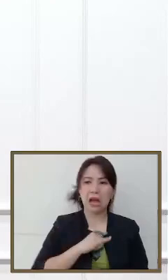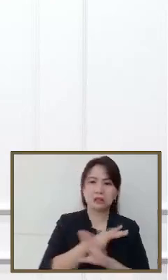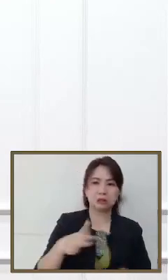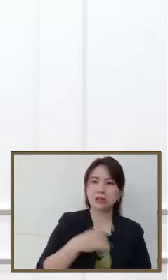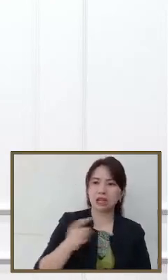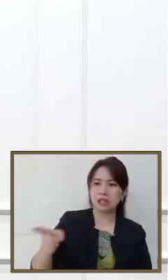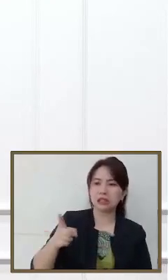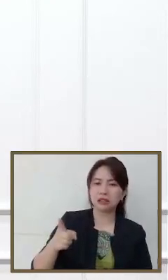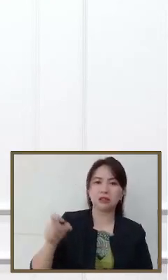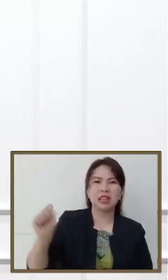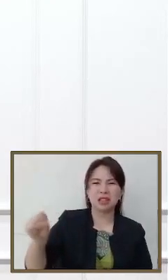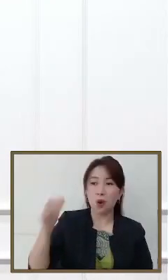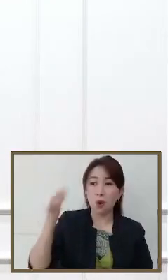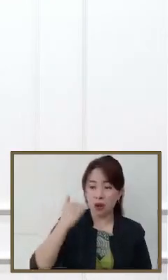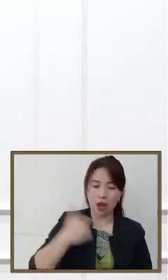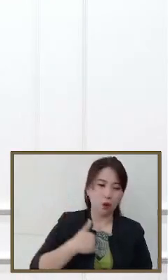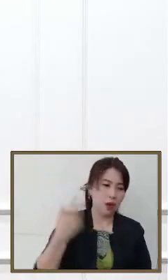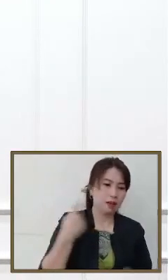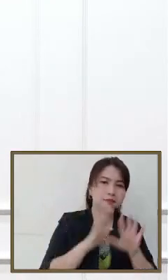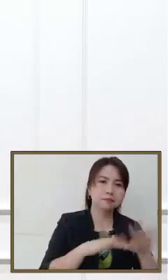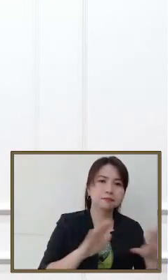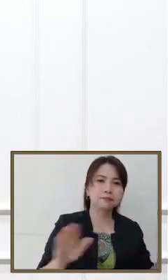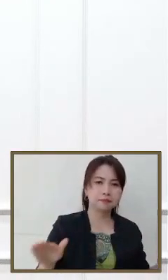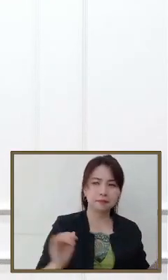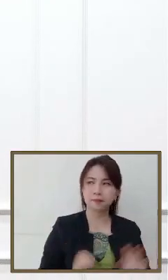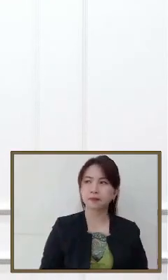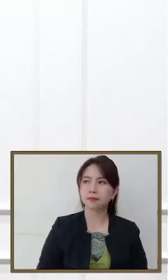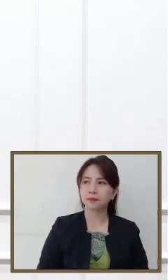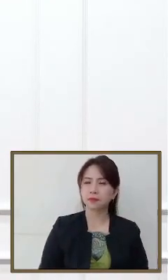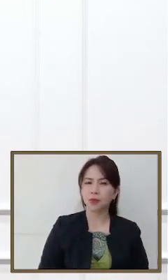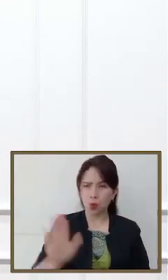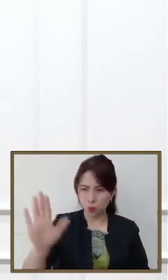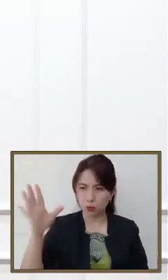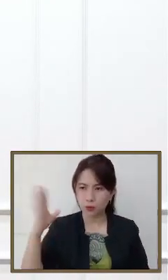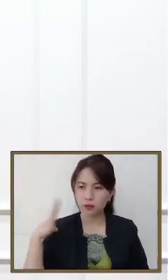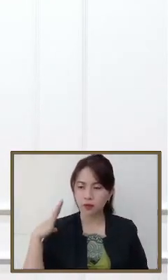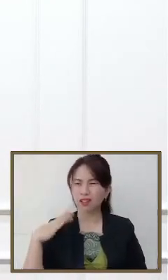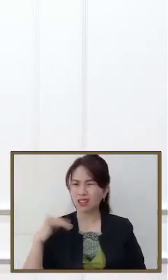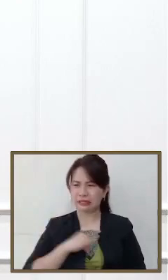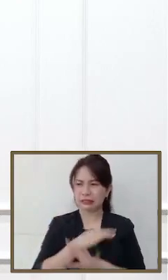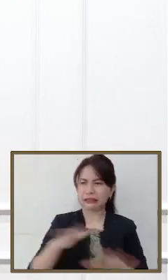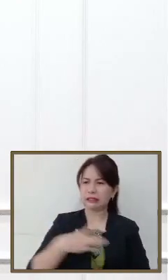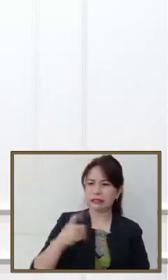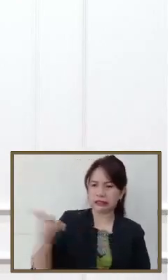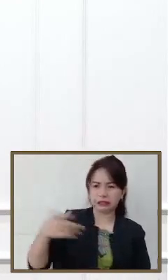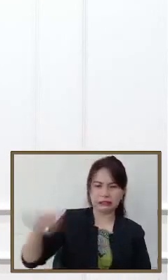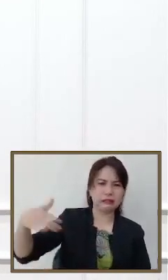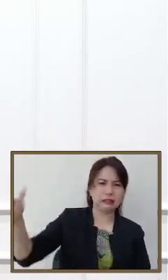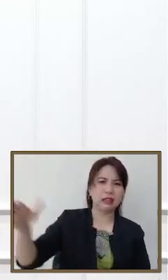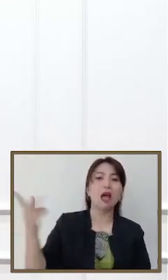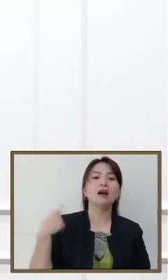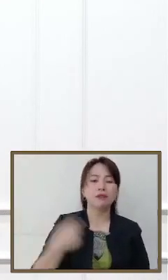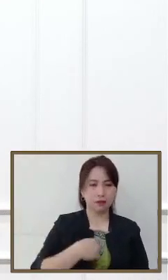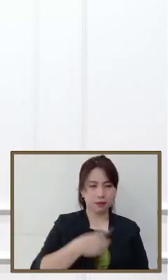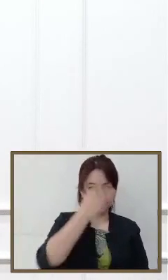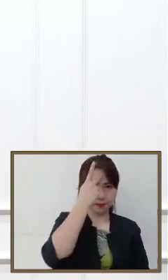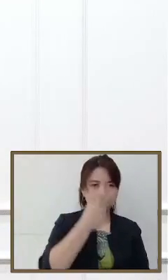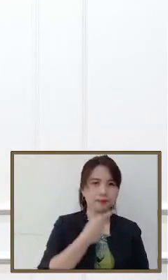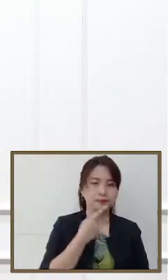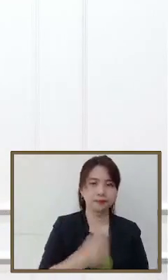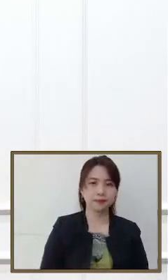kasi may mga anak ako Ops Teka lang Teka lang ayoko niyan may mga magulang ako